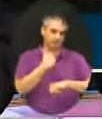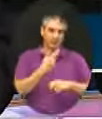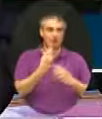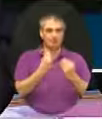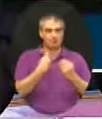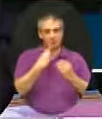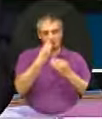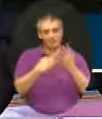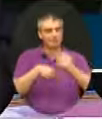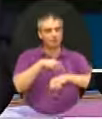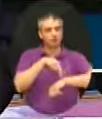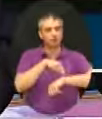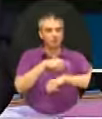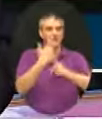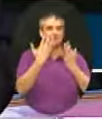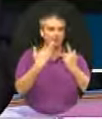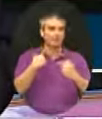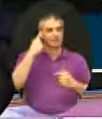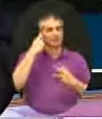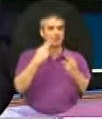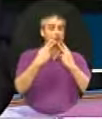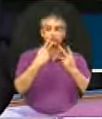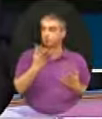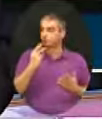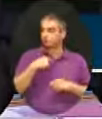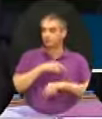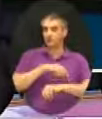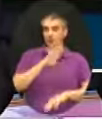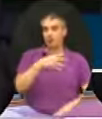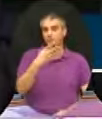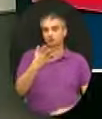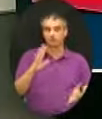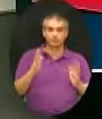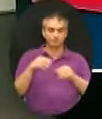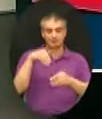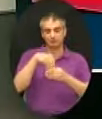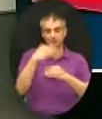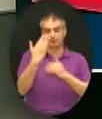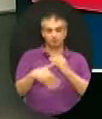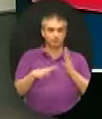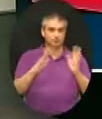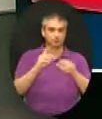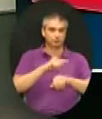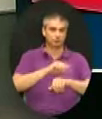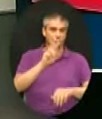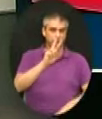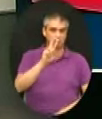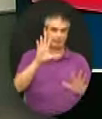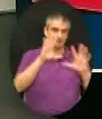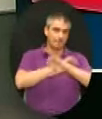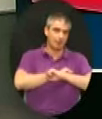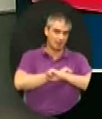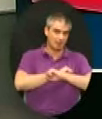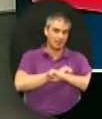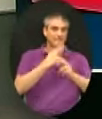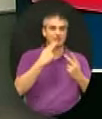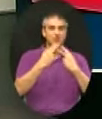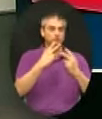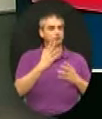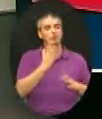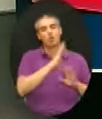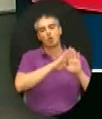מעט נפרט על השעות ומתי גם נדע את התוצאות. נאמר שלפילו הזמנים, אז ההצבעה תסתיים איפשהו באזור 2 בלילה, והתוצאות